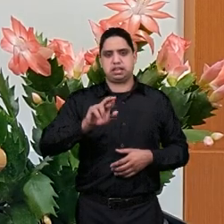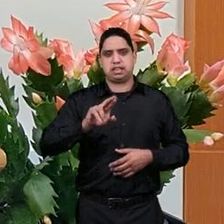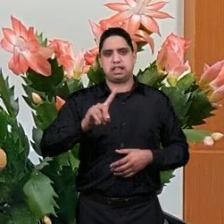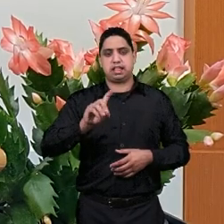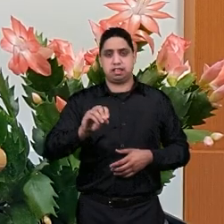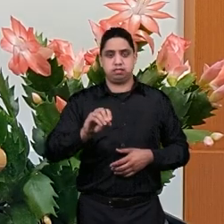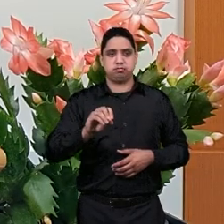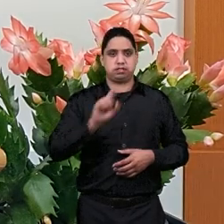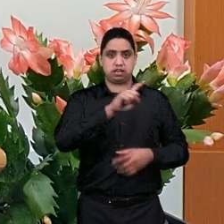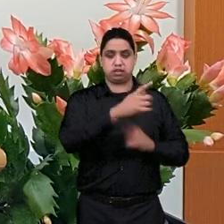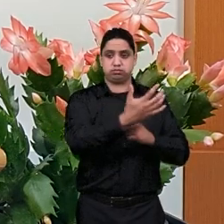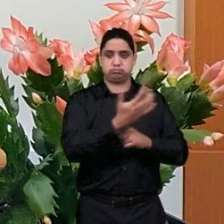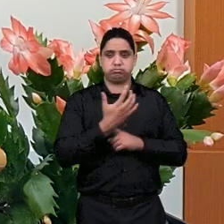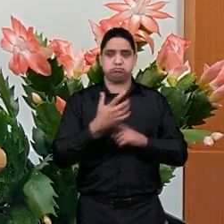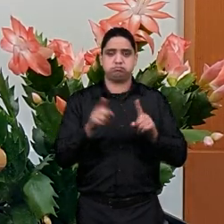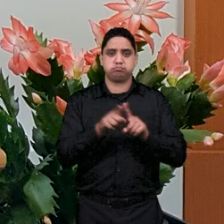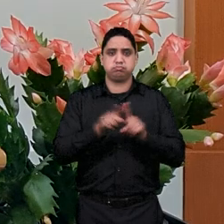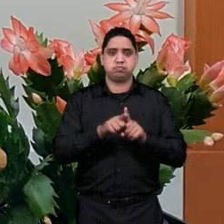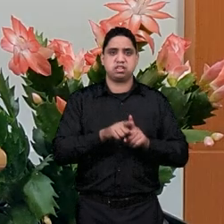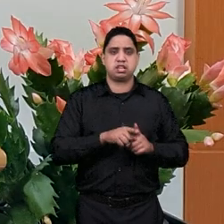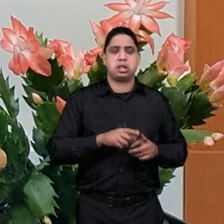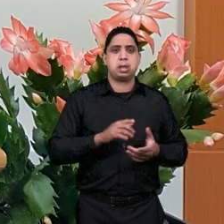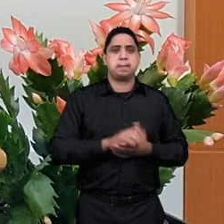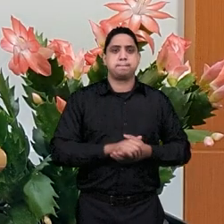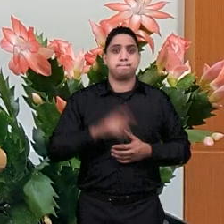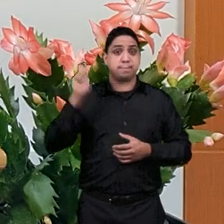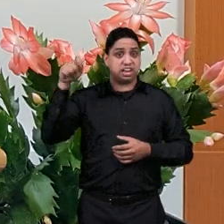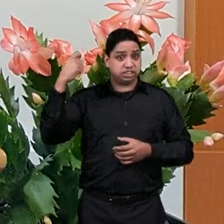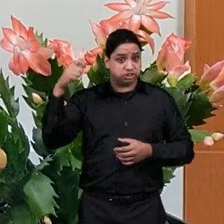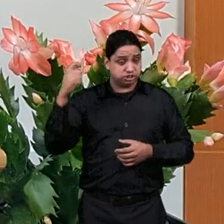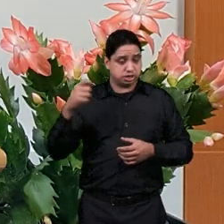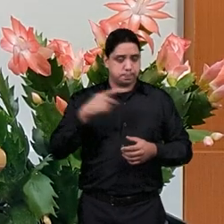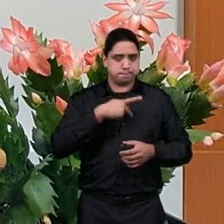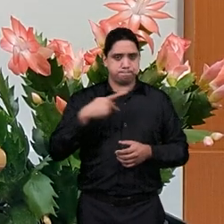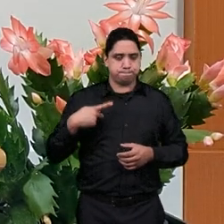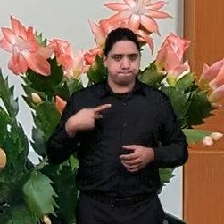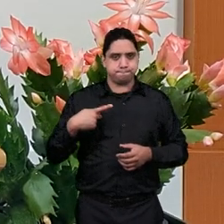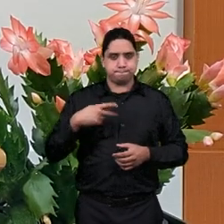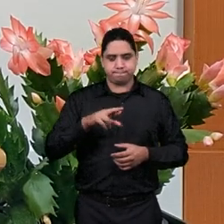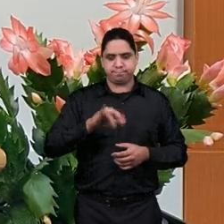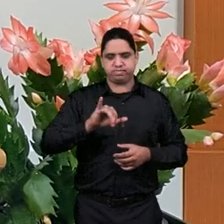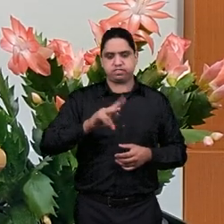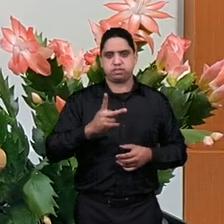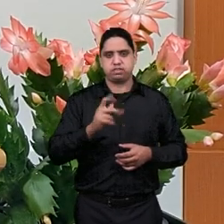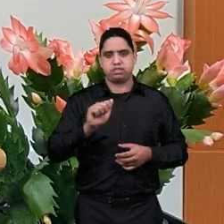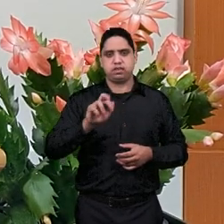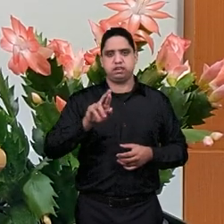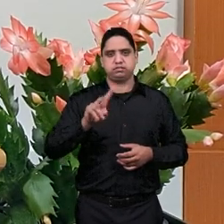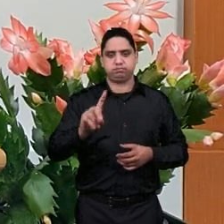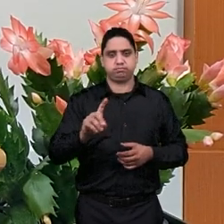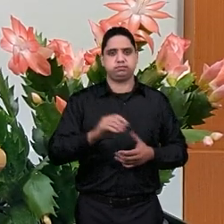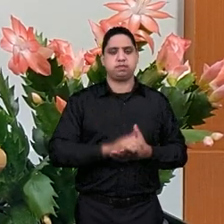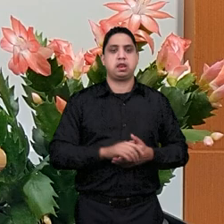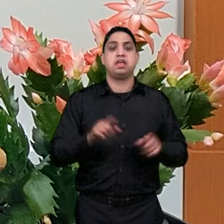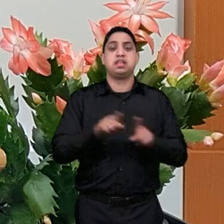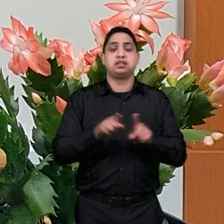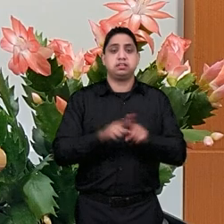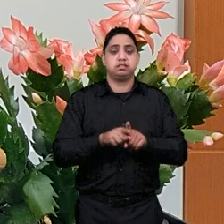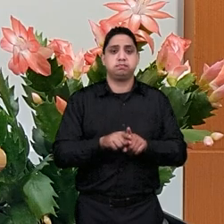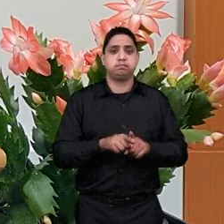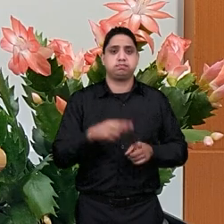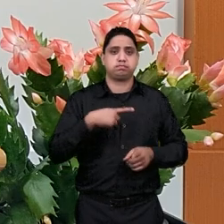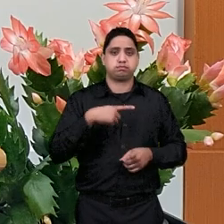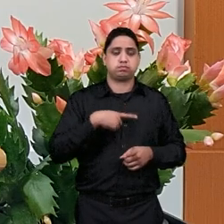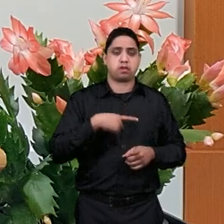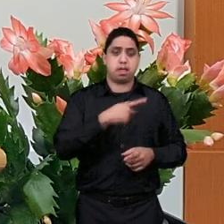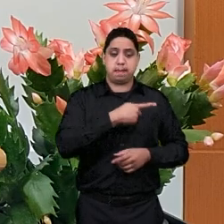aussi de Montevideo, le pasteur Richard Rodriguez. Aussi, nous avons le pasteur